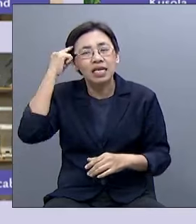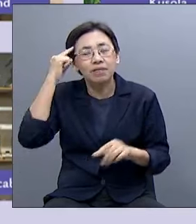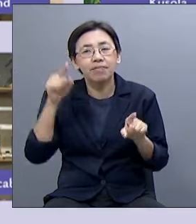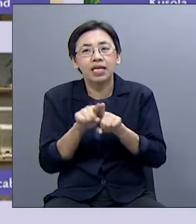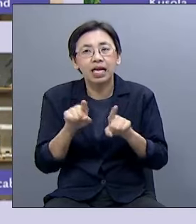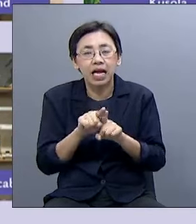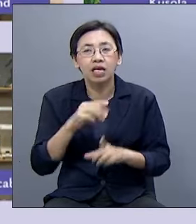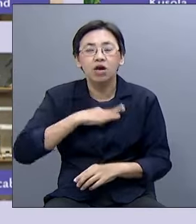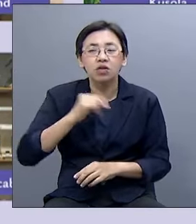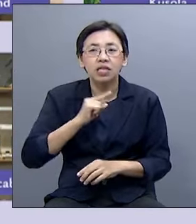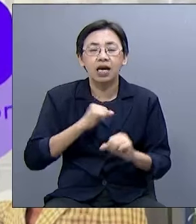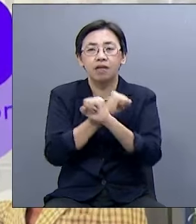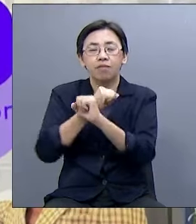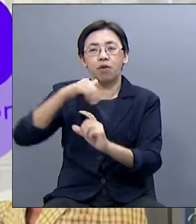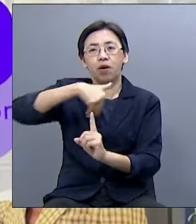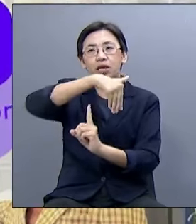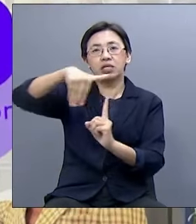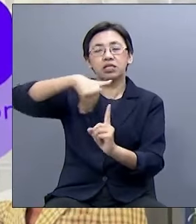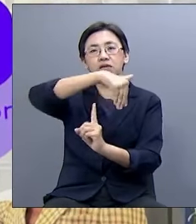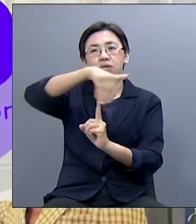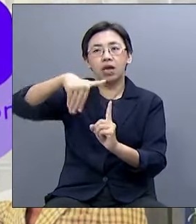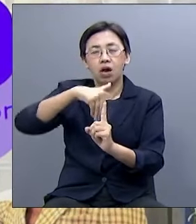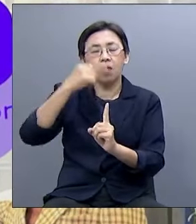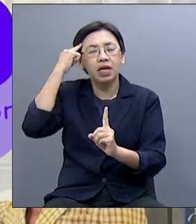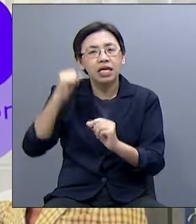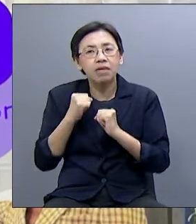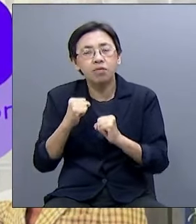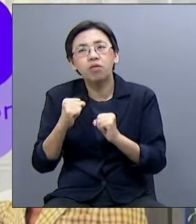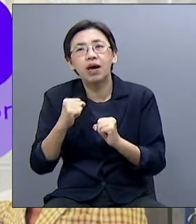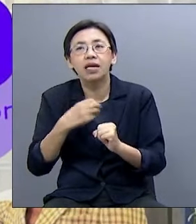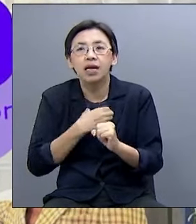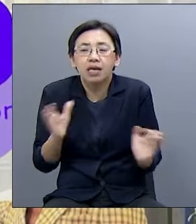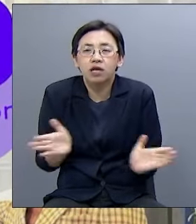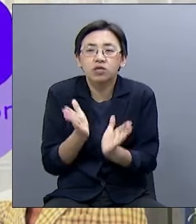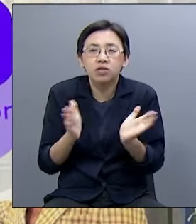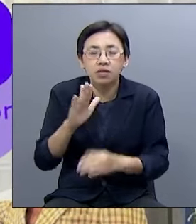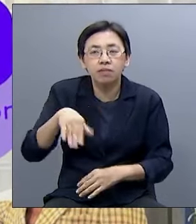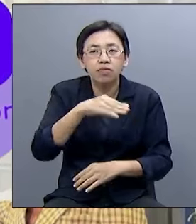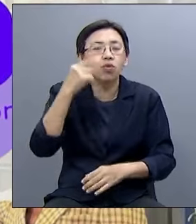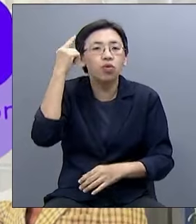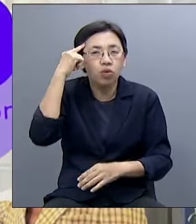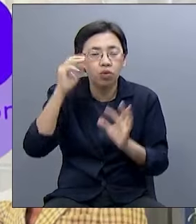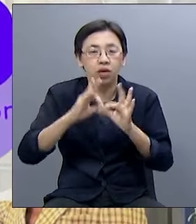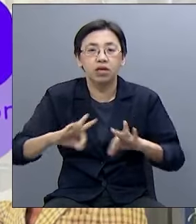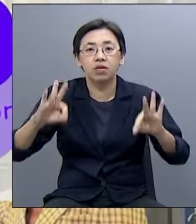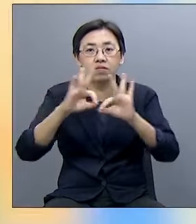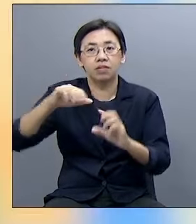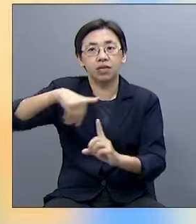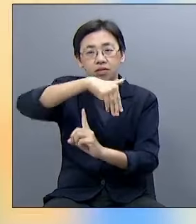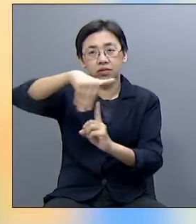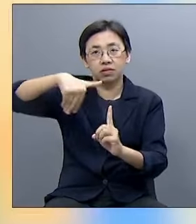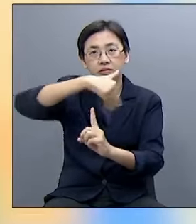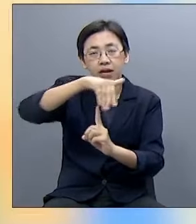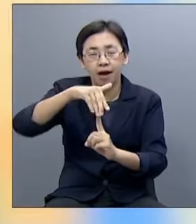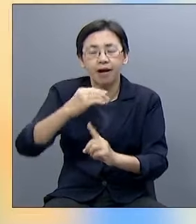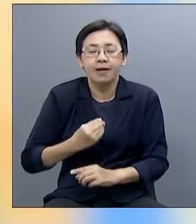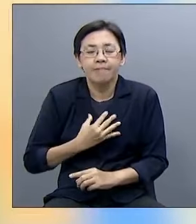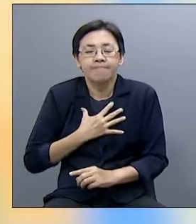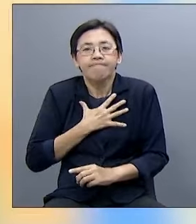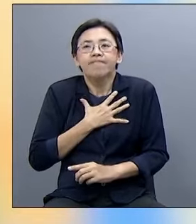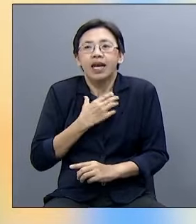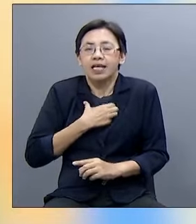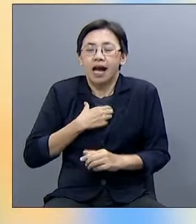รักสิ่งแวดล้อมด้วยความมุ่งมั่นที่จะสร้างความตระหนักรู้เกี่ยวกับความสำคัญของสิ่งแวดล้อมแรงบันดาลใจในการปรับเปลี่ยนพฤติ